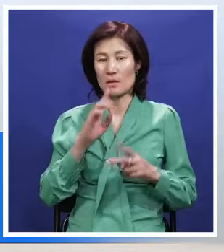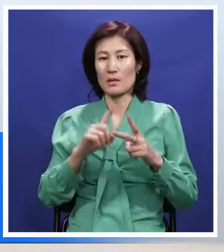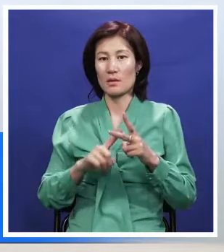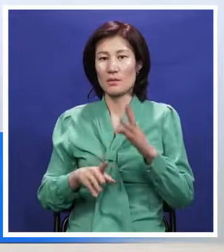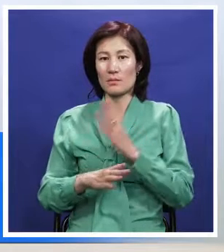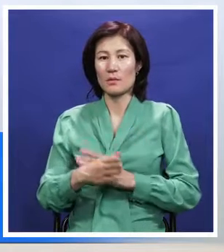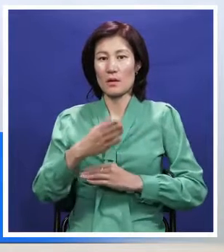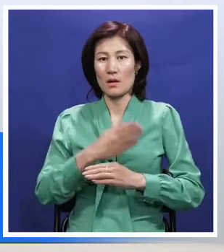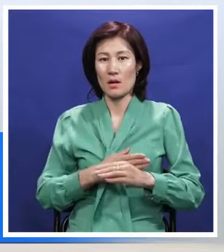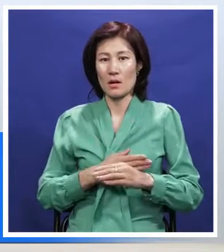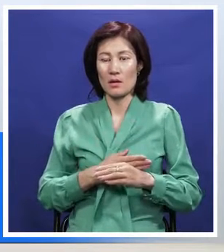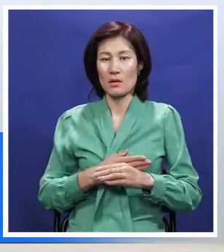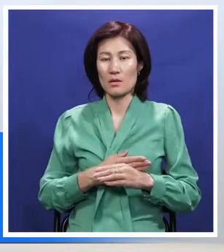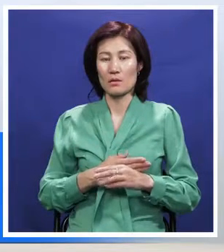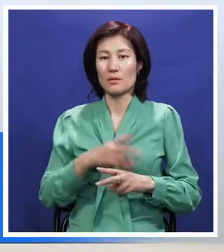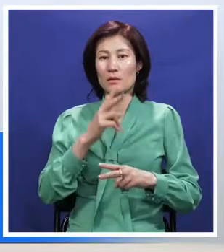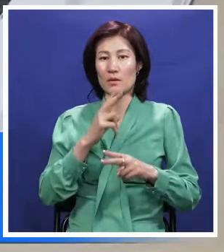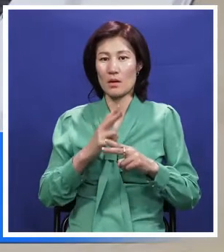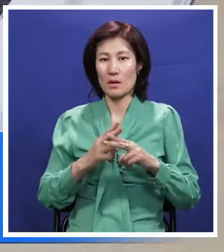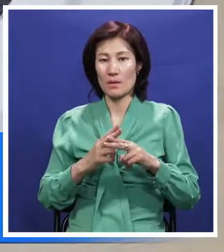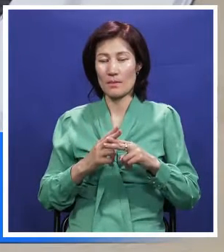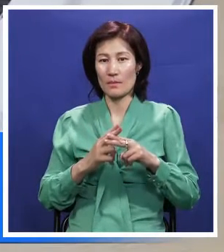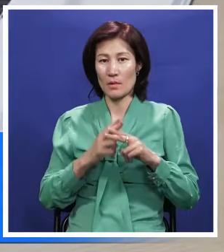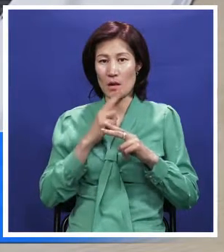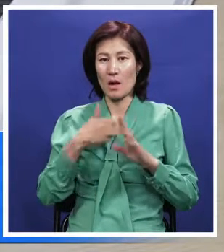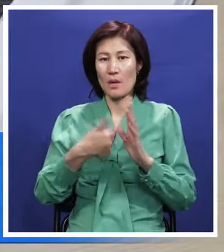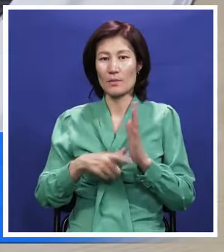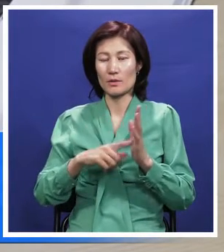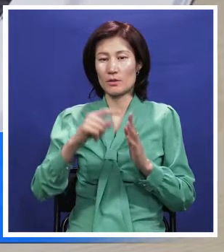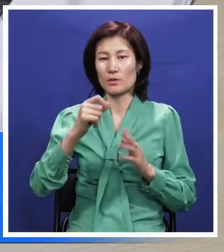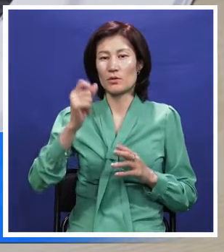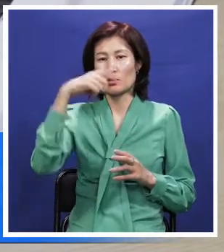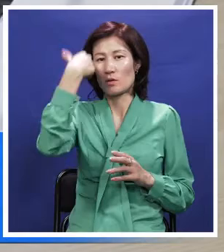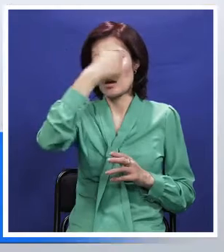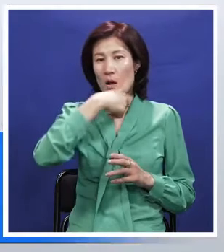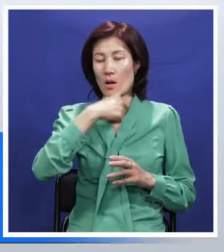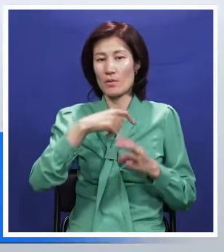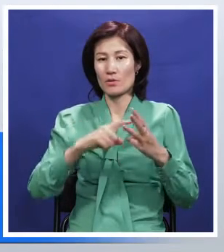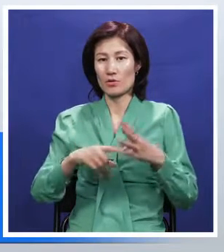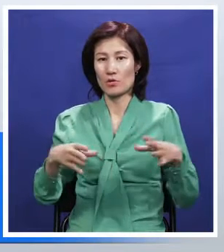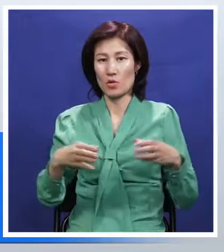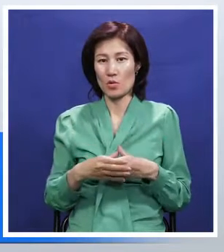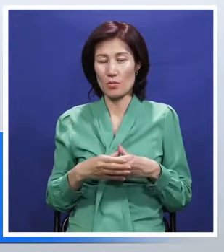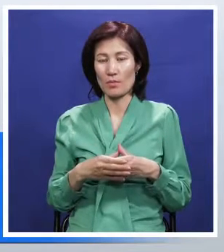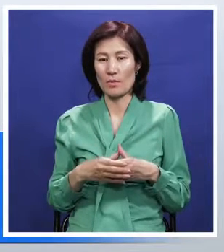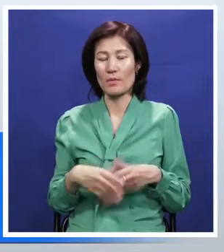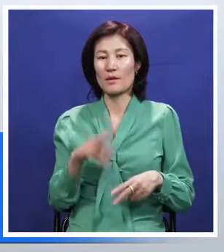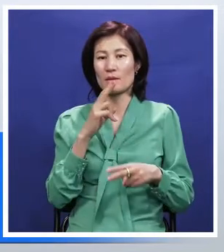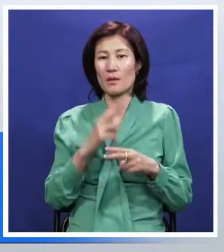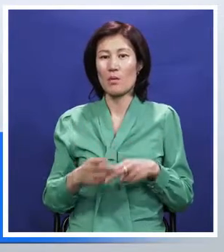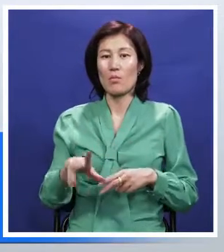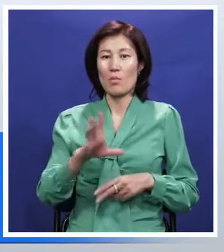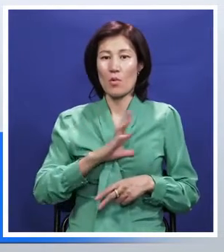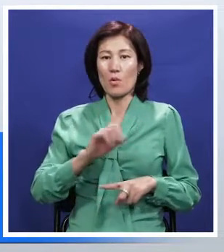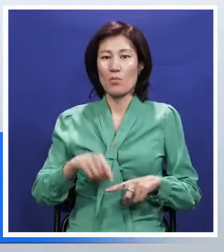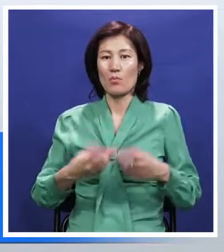жалғыз асыраушы әпшелерім де бар. Әпшем бар. 6-7 жыл әпшем. Ол үшінші группа. Үшінші группа